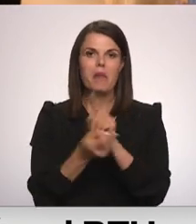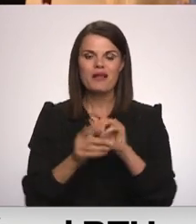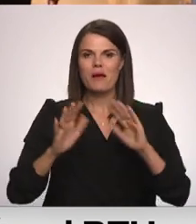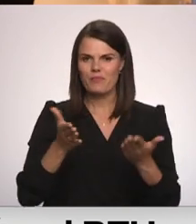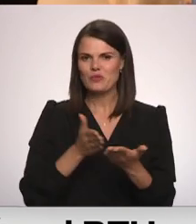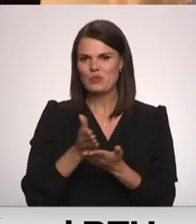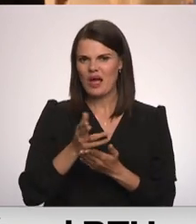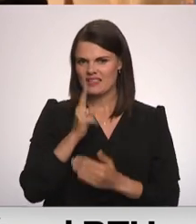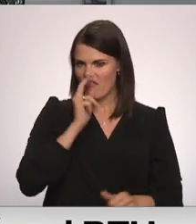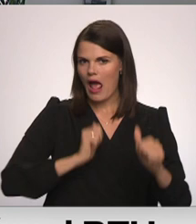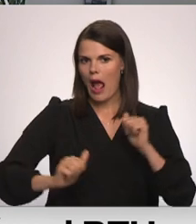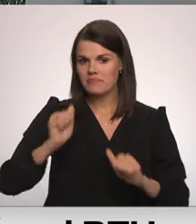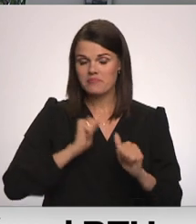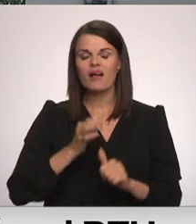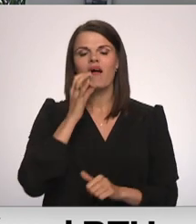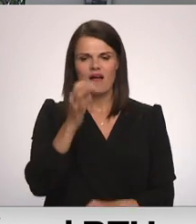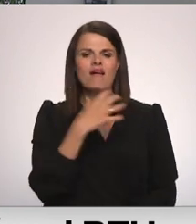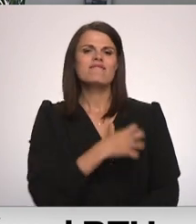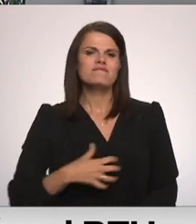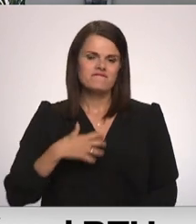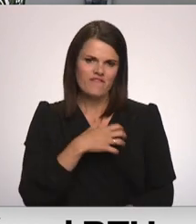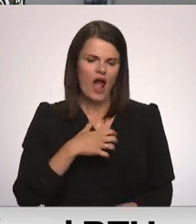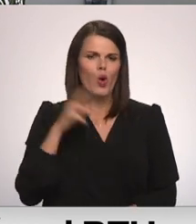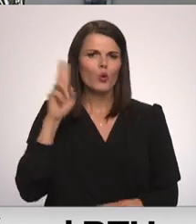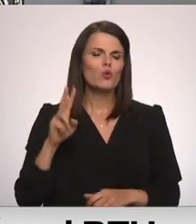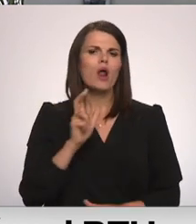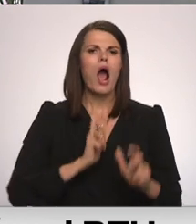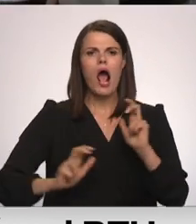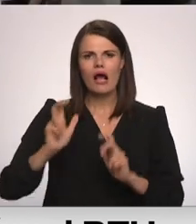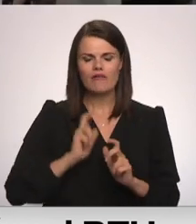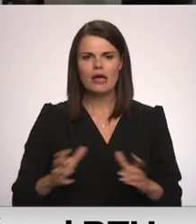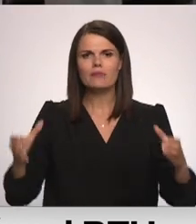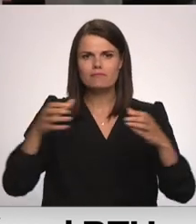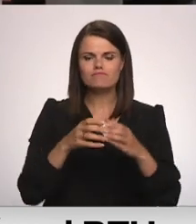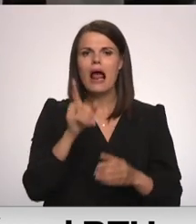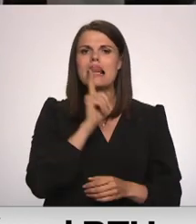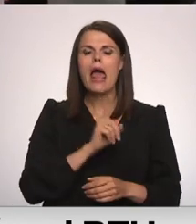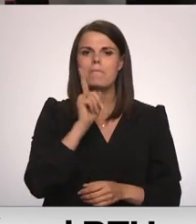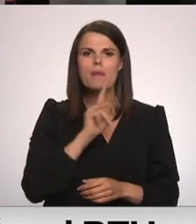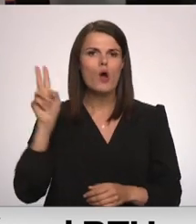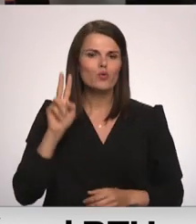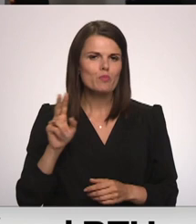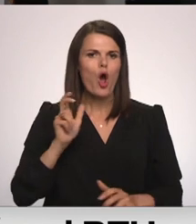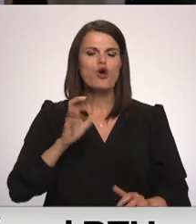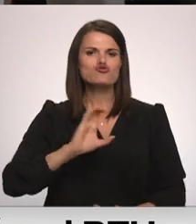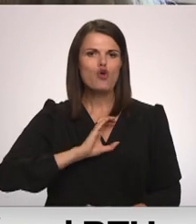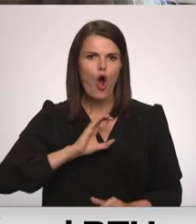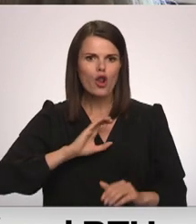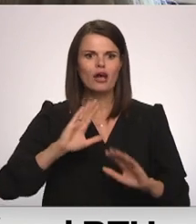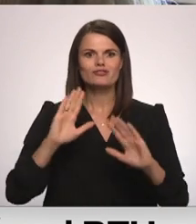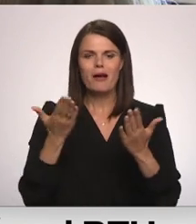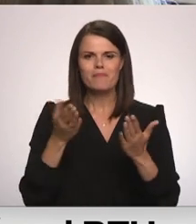nav mierā. Tā piekrīt, ka vajadzētu jūras akadēmiju apvienot ar Liepājas jūrniecības koledžu, bet bez to